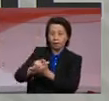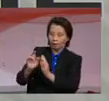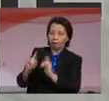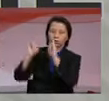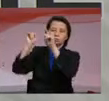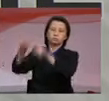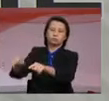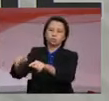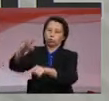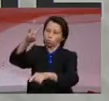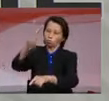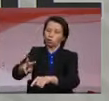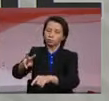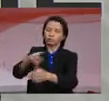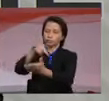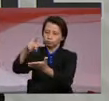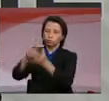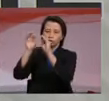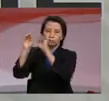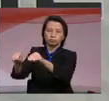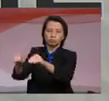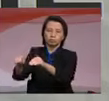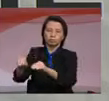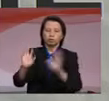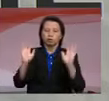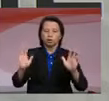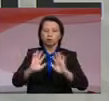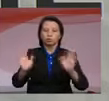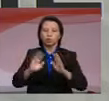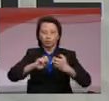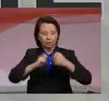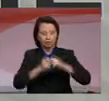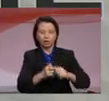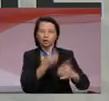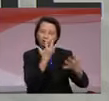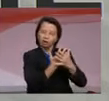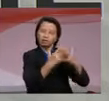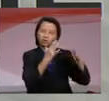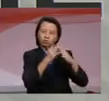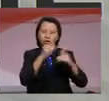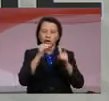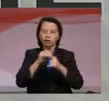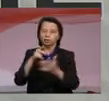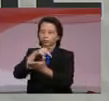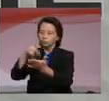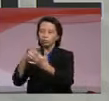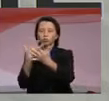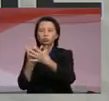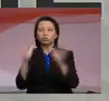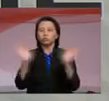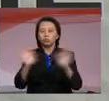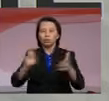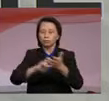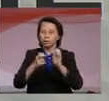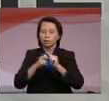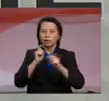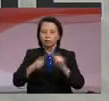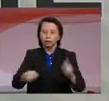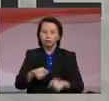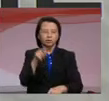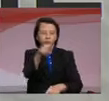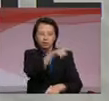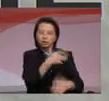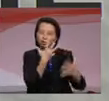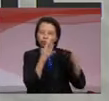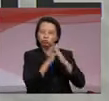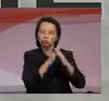kuarantin wajib. Isunya ialah bukan isu kuarantin di rumah ataupun kuarantin di pusat kuarantin. Isu dia ialah